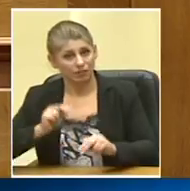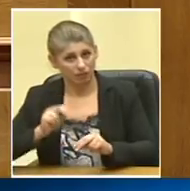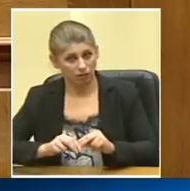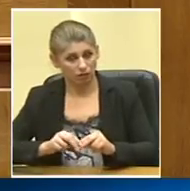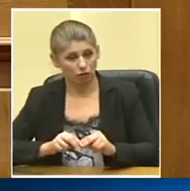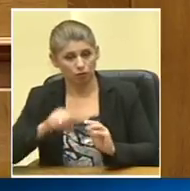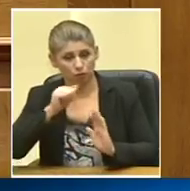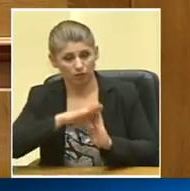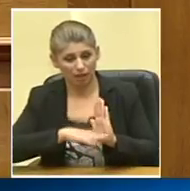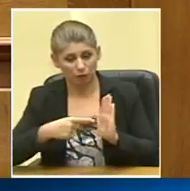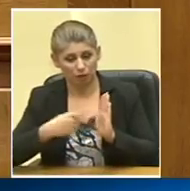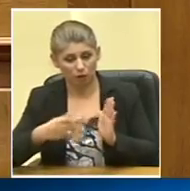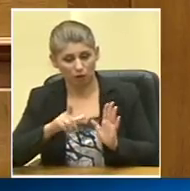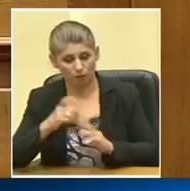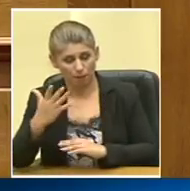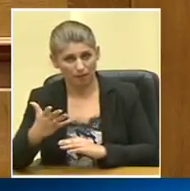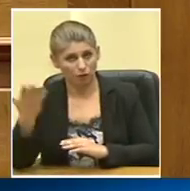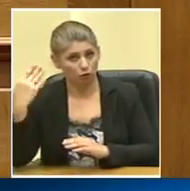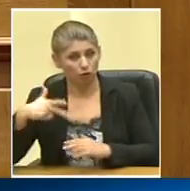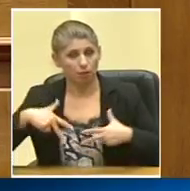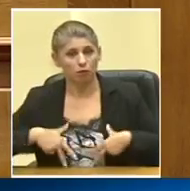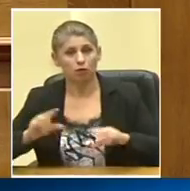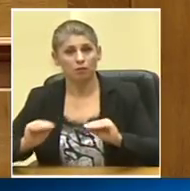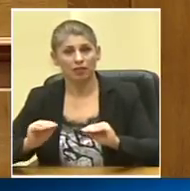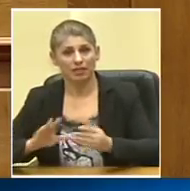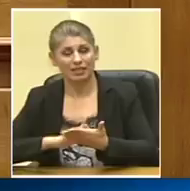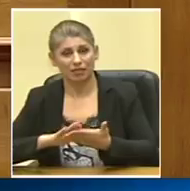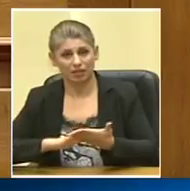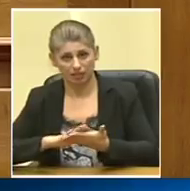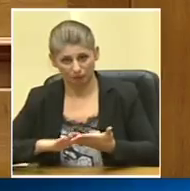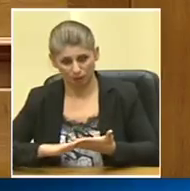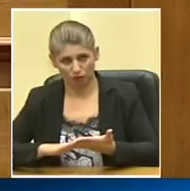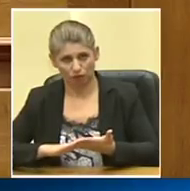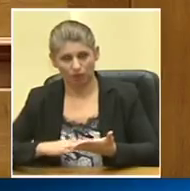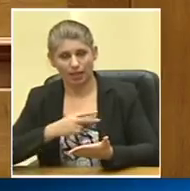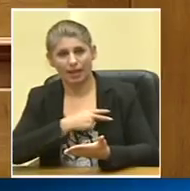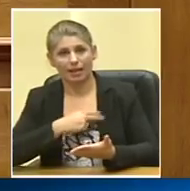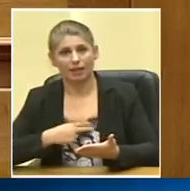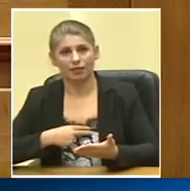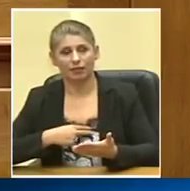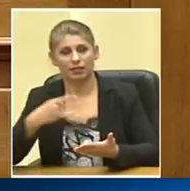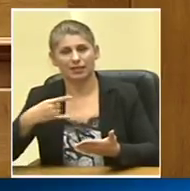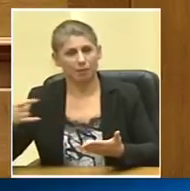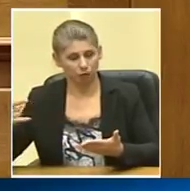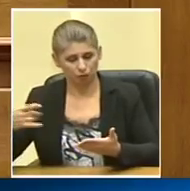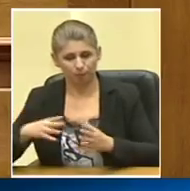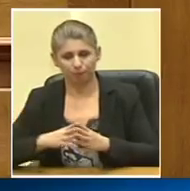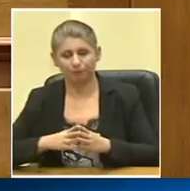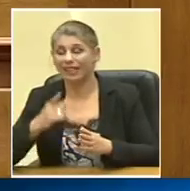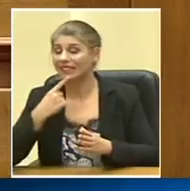αυτό θα τελειώσω, ο τότε Υπουργός Παιδείας και Θρησκευμάτων, καθηγητής ΖΕΠΟΣ,